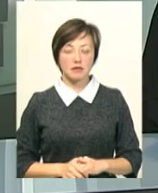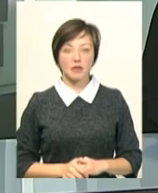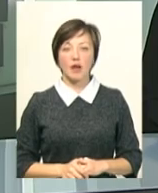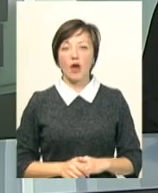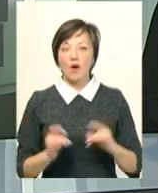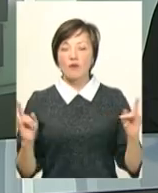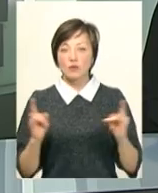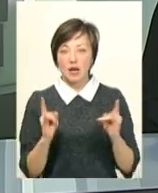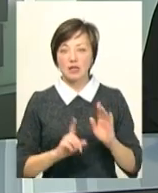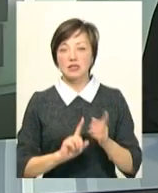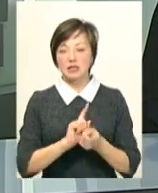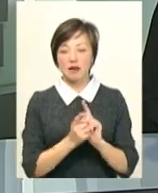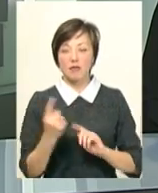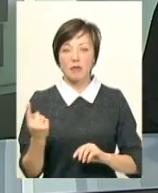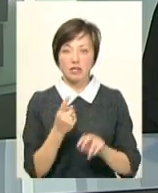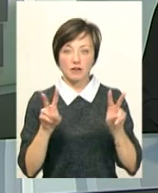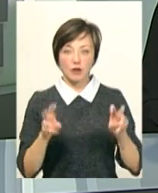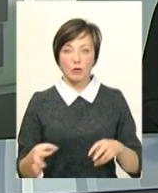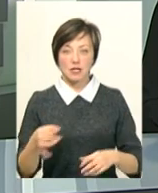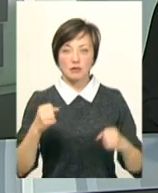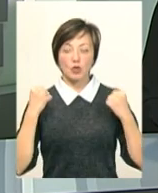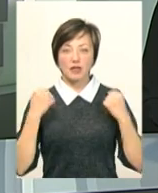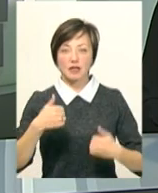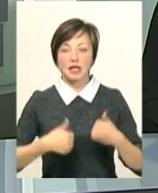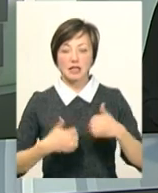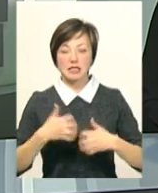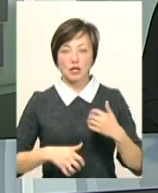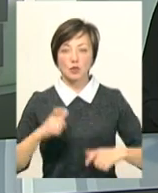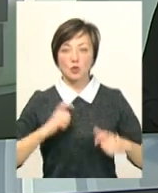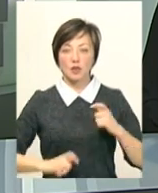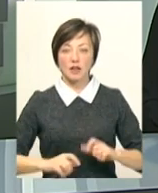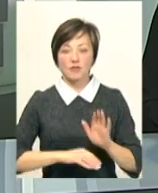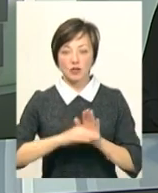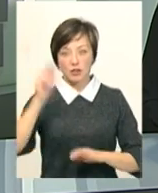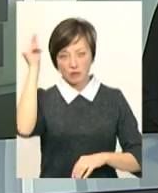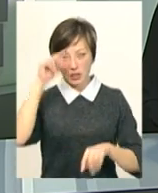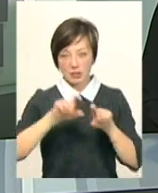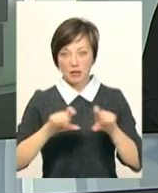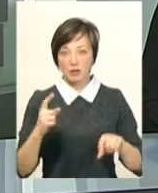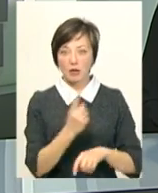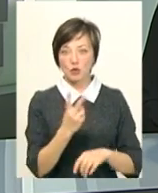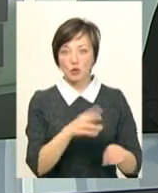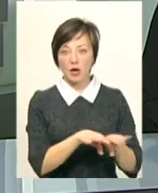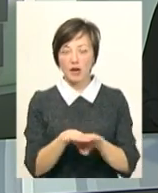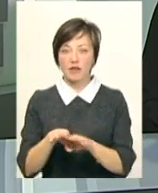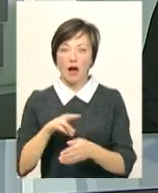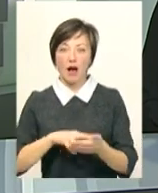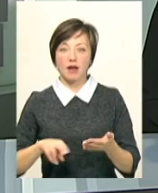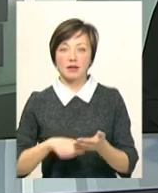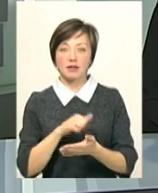У футзалі, який став першим видом обласних спортивних ігор серед студентів вищих навчальних закладів першого-другого рівня